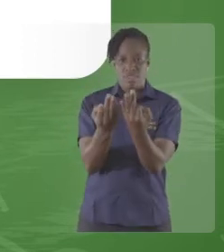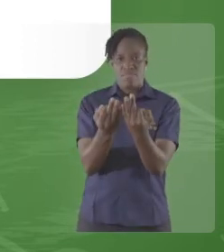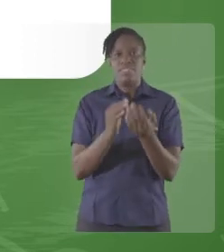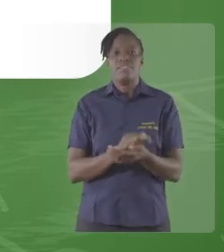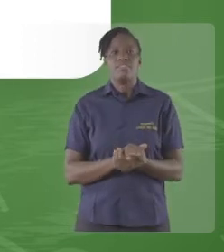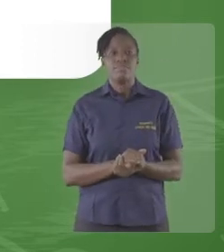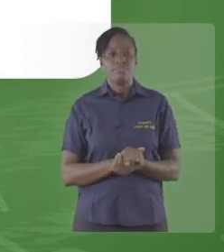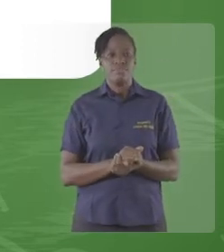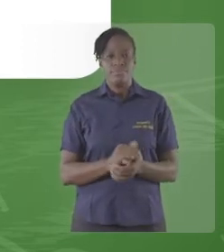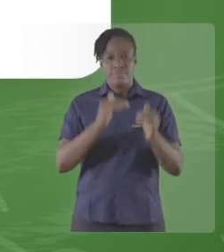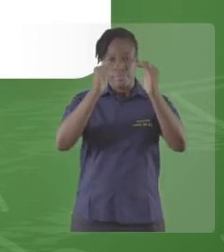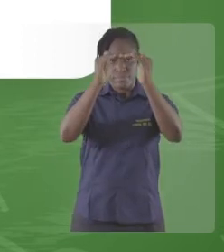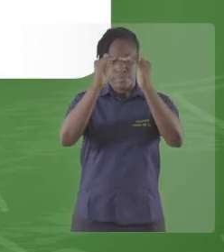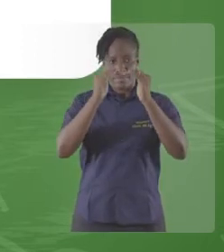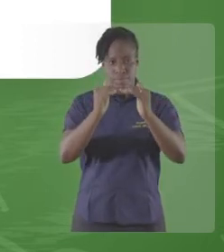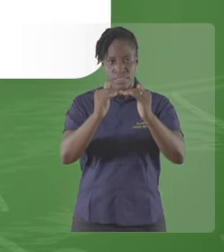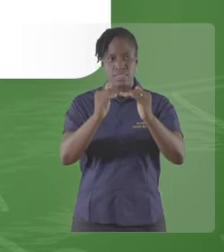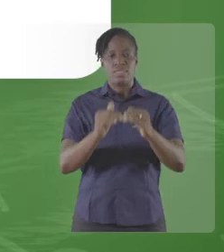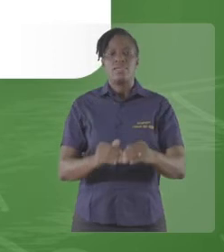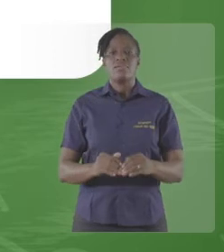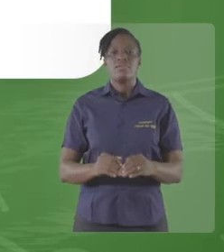Nous continuons avec la liste B.